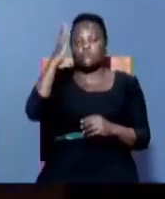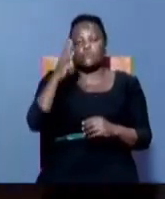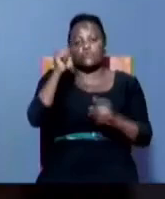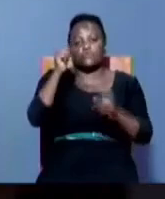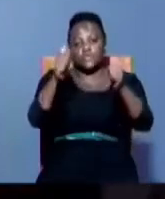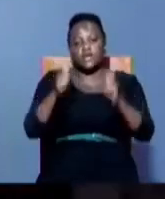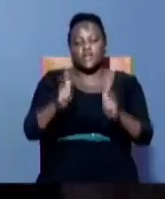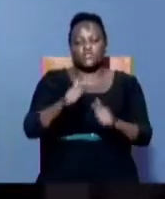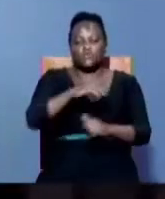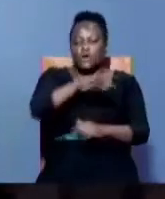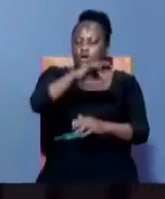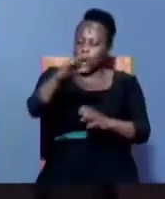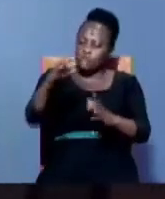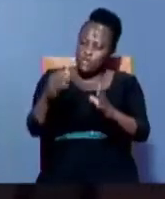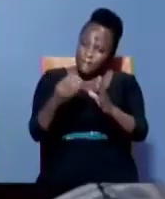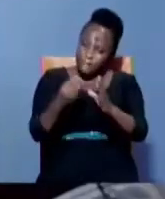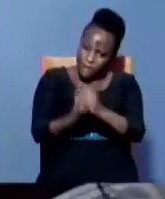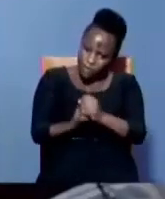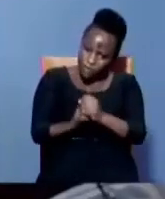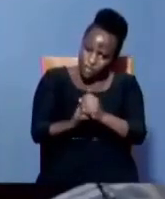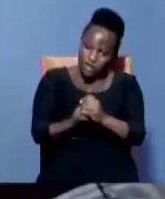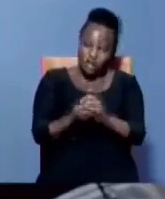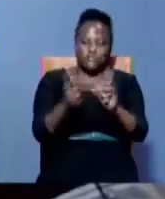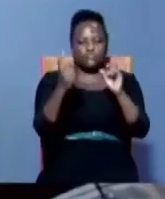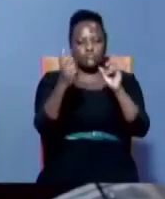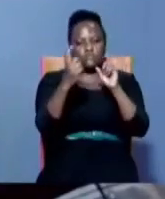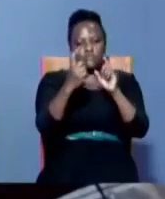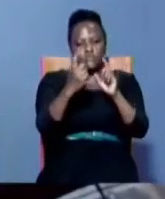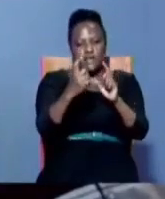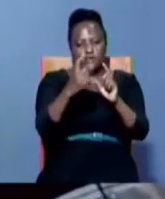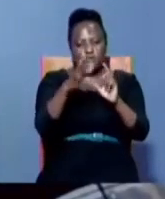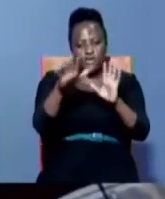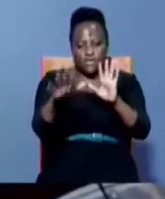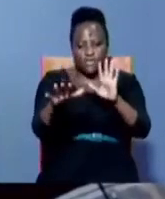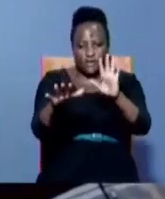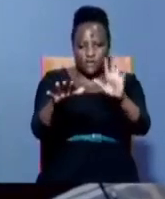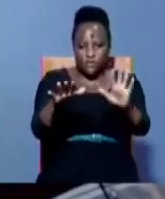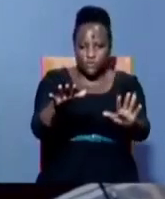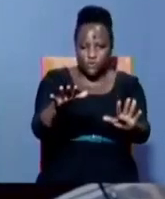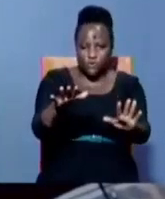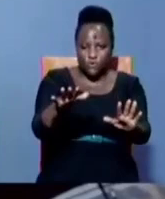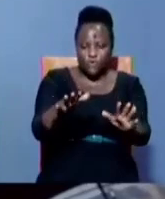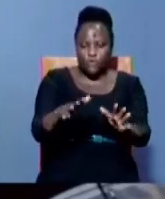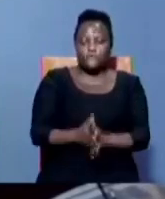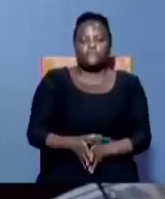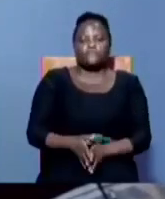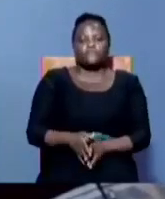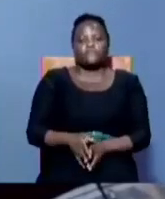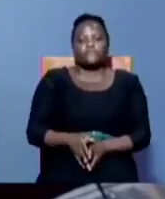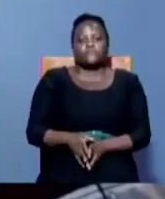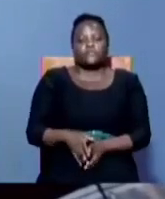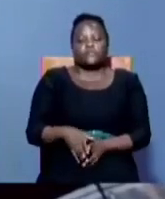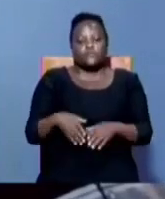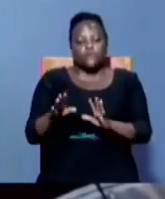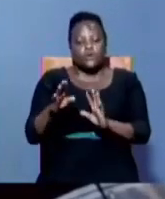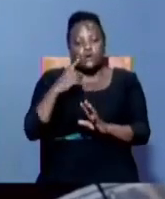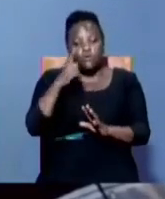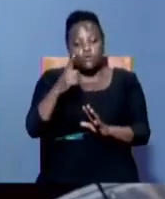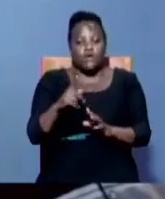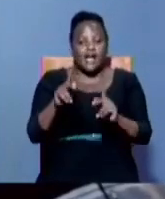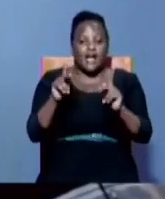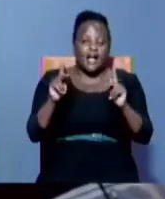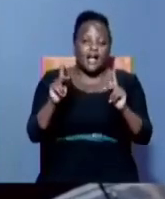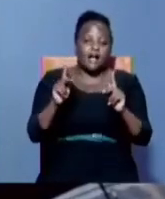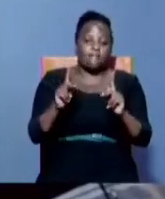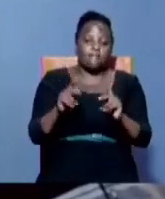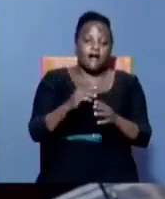Hapa ndipo makutano ya Nyayo. Hapa ndipo makutano ya Nyayo, na tunakwenda kuona kama